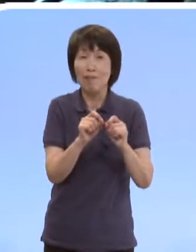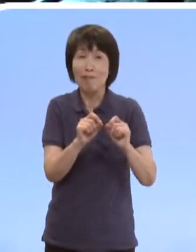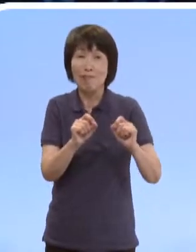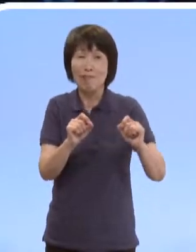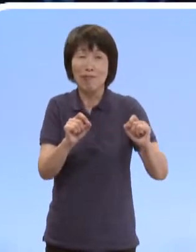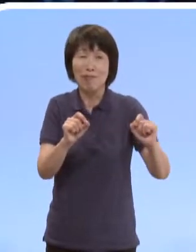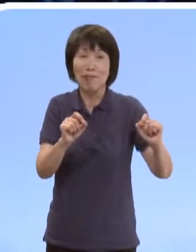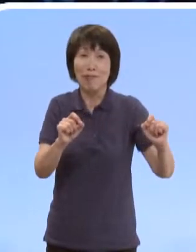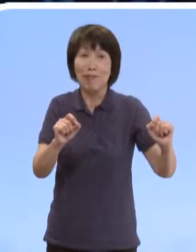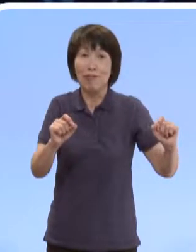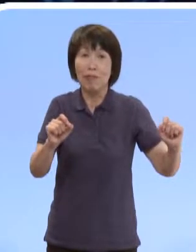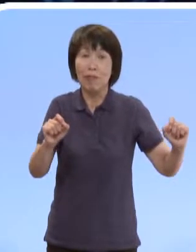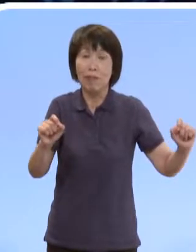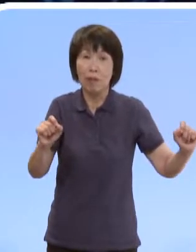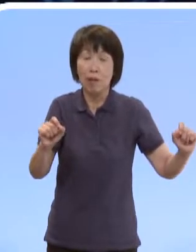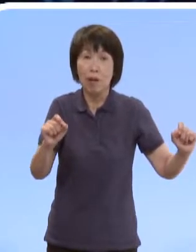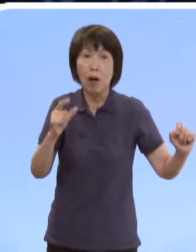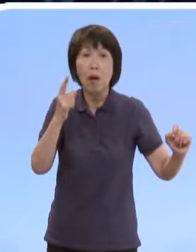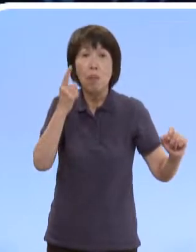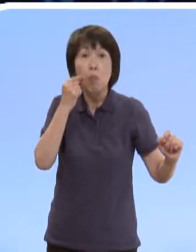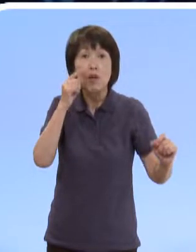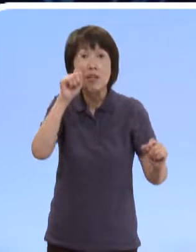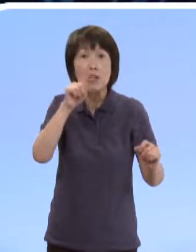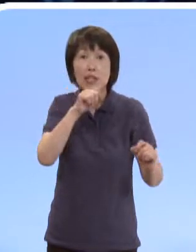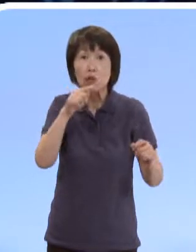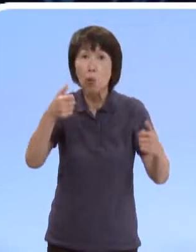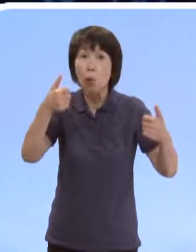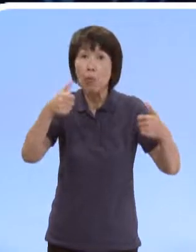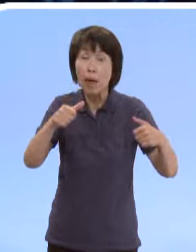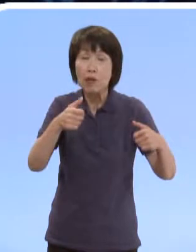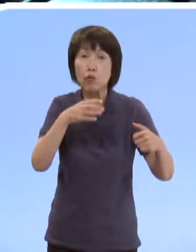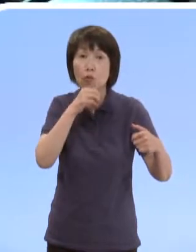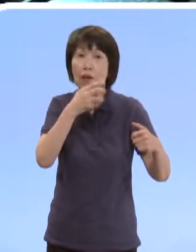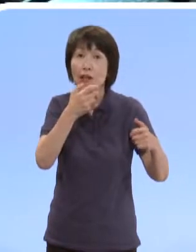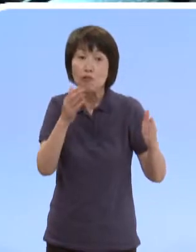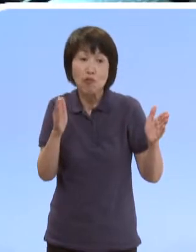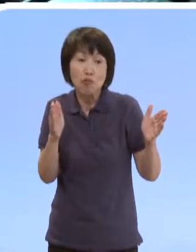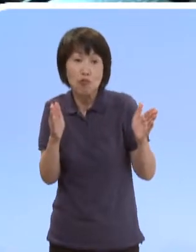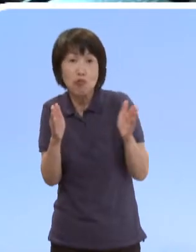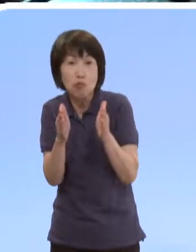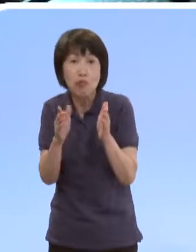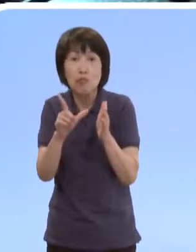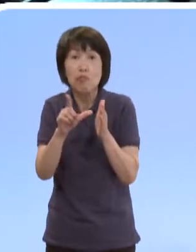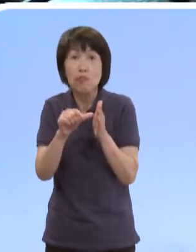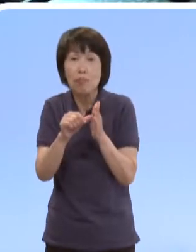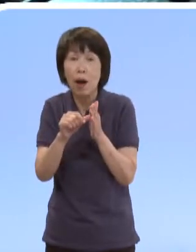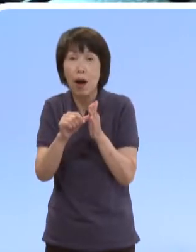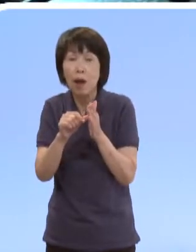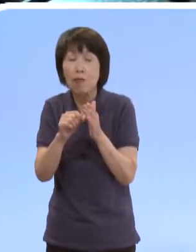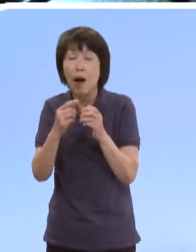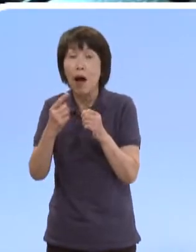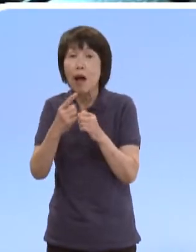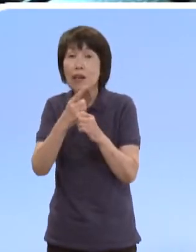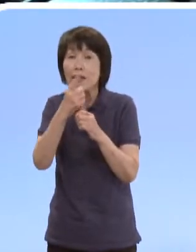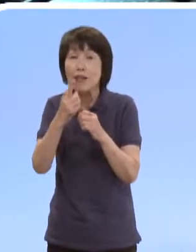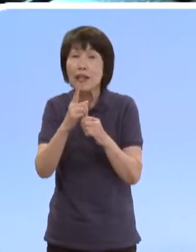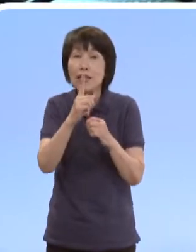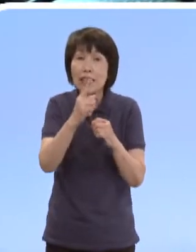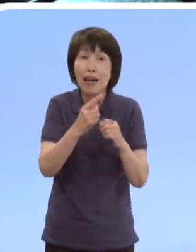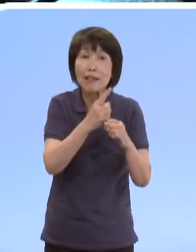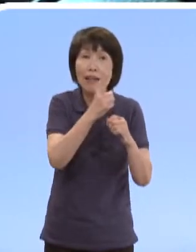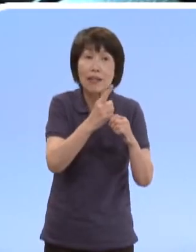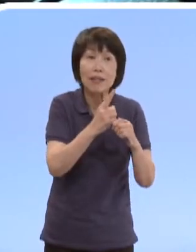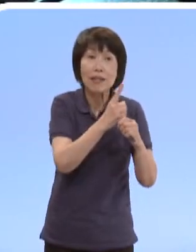長いんですよ。あれをこう人間サイズぐらい、80歳ぐらいにこうギュッて縮めたら、あの二人だいた